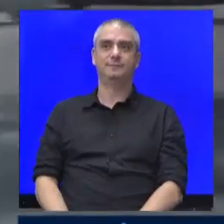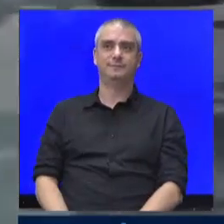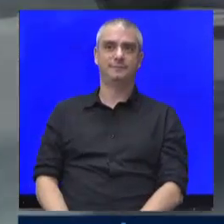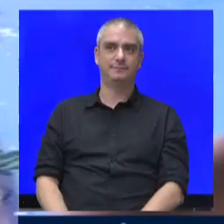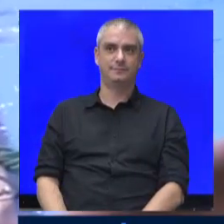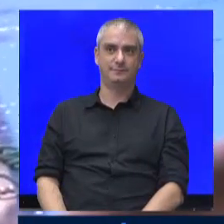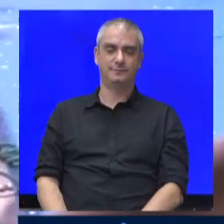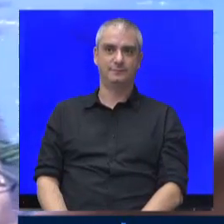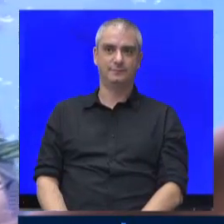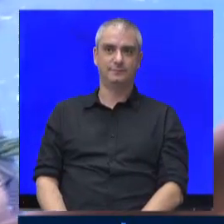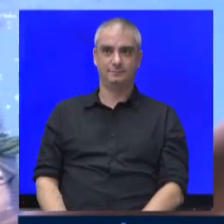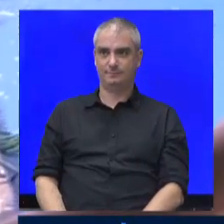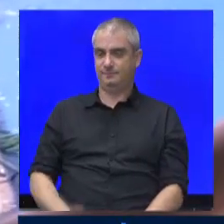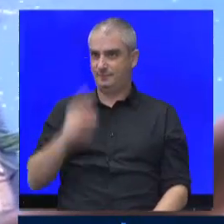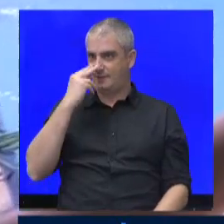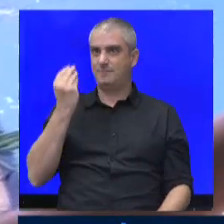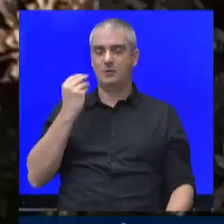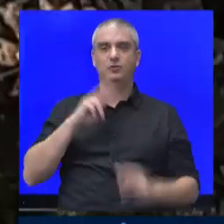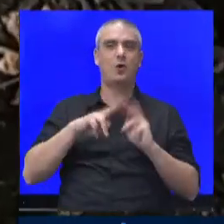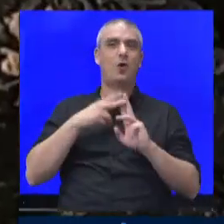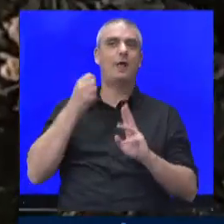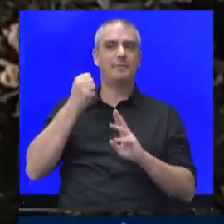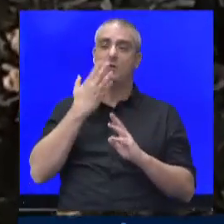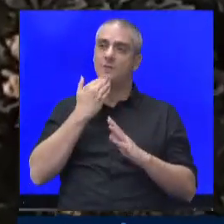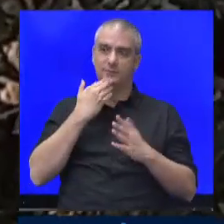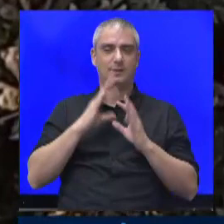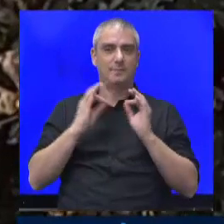נראה שמשהו בעולם התיירות בישראל מתחיל לזוז.